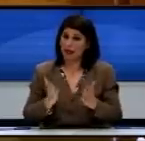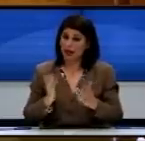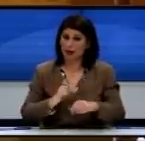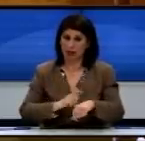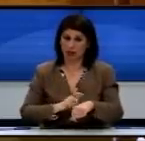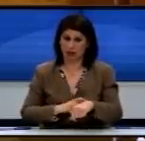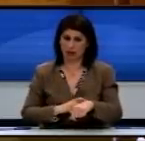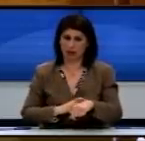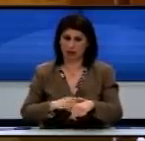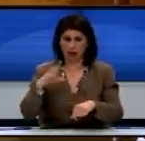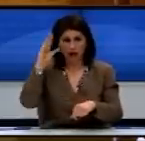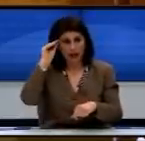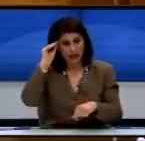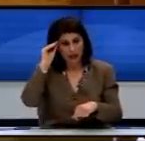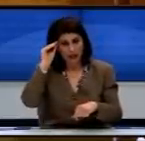στιγμή